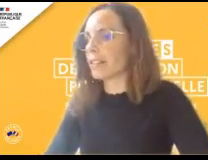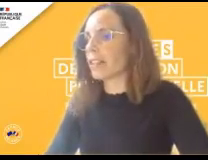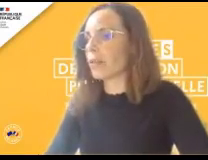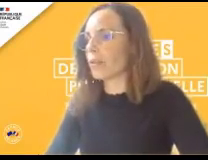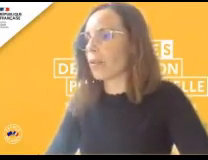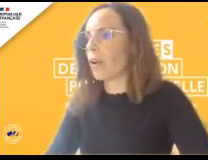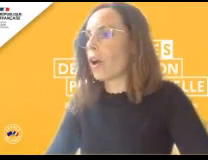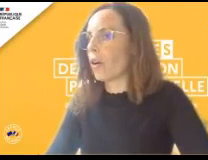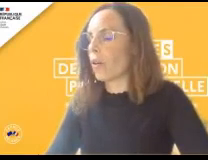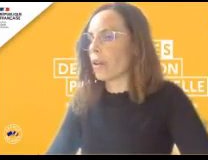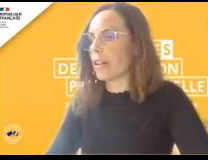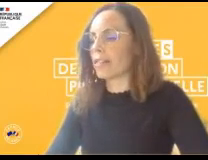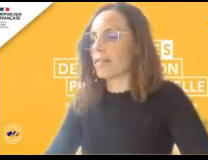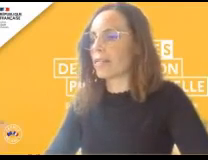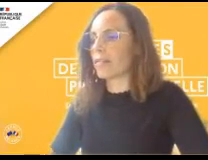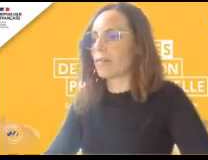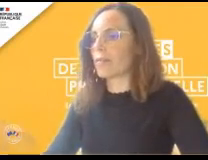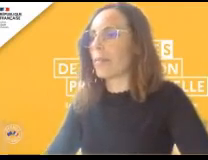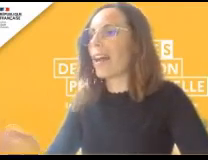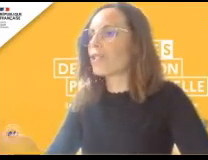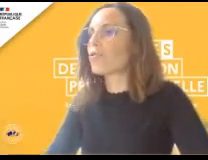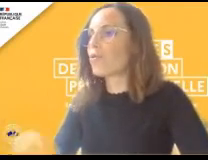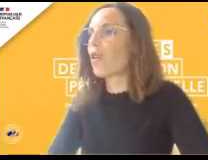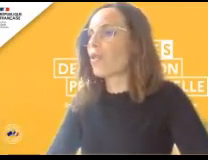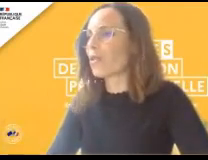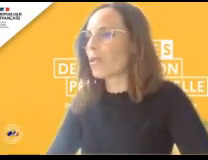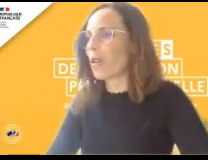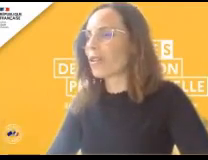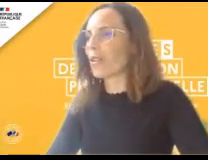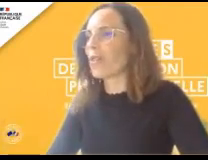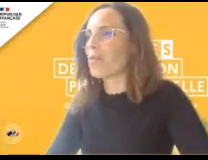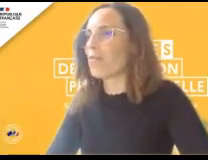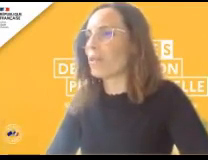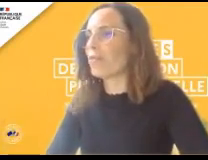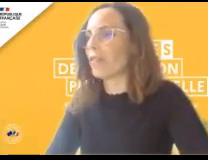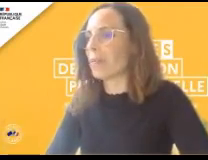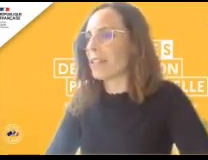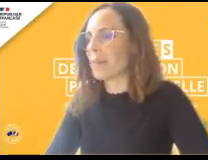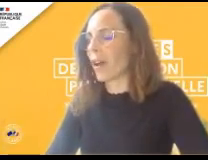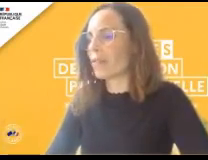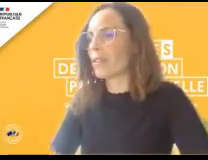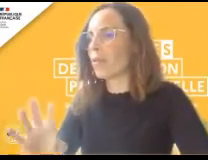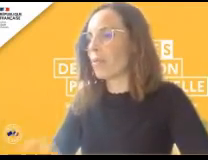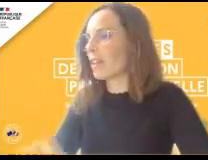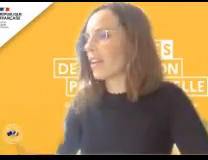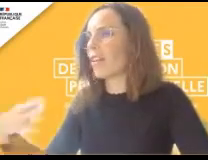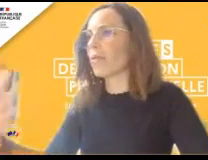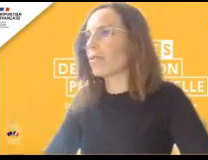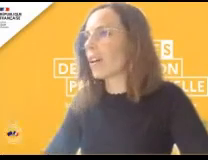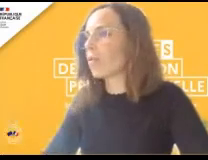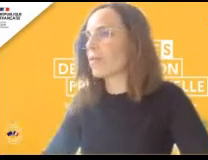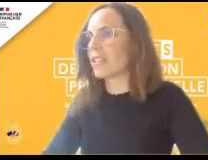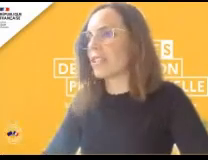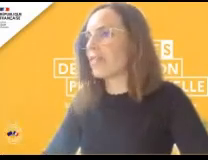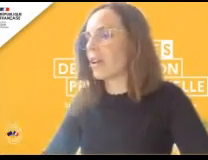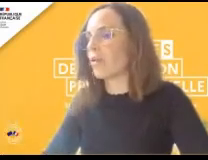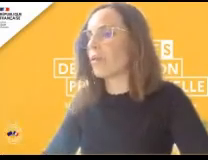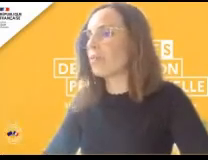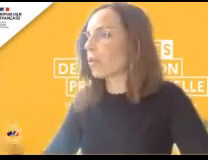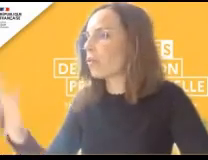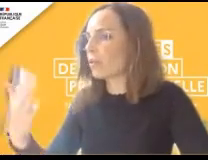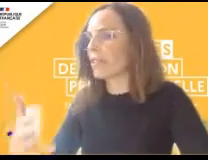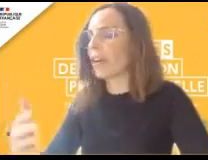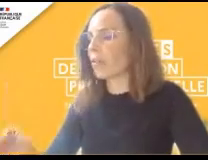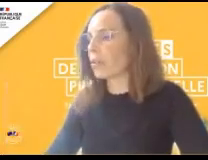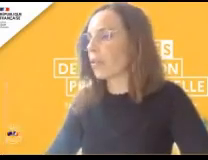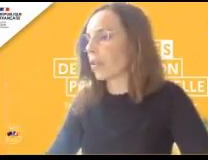professionnelle, c'est-à-dire que voilà, ce n'est pas excluant l'un de l'autre. Vous pouvez tout à fait passer par un CEP, aller rencontrer un conseiller VAE et